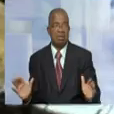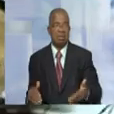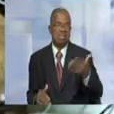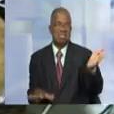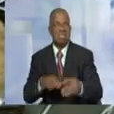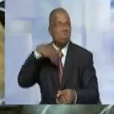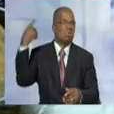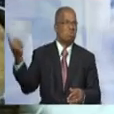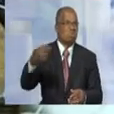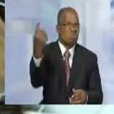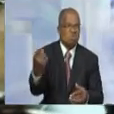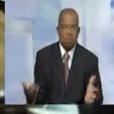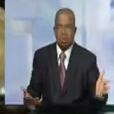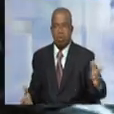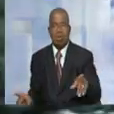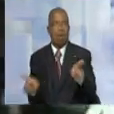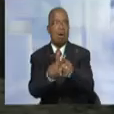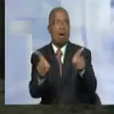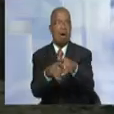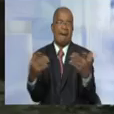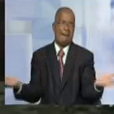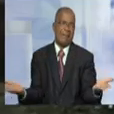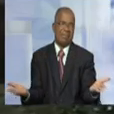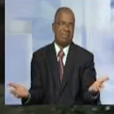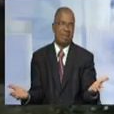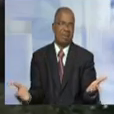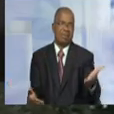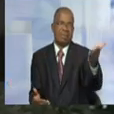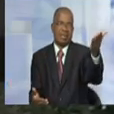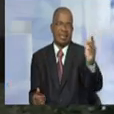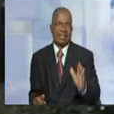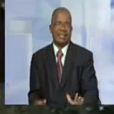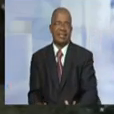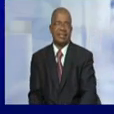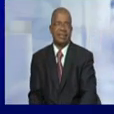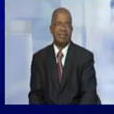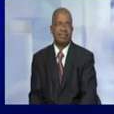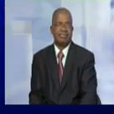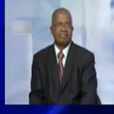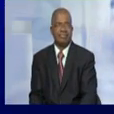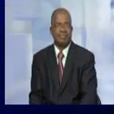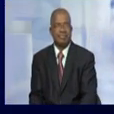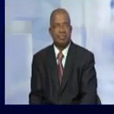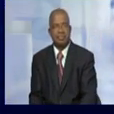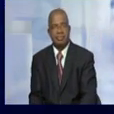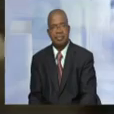forte présence à Hermel, située dans la vallée de la Beka, à 10 km de la frontière syrienne.